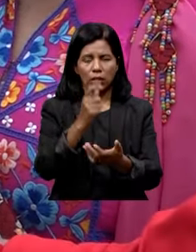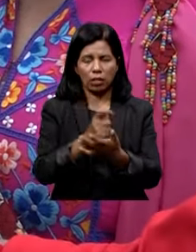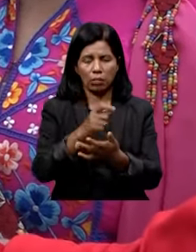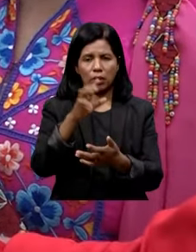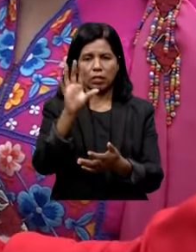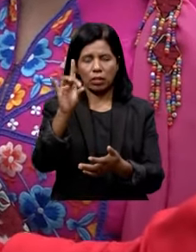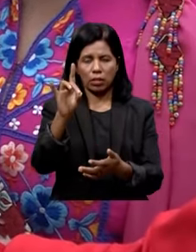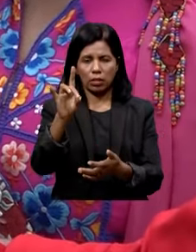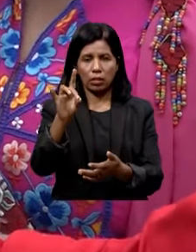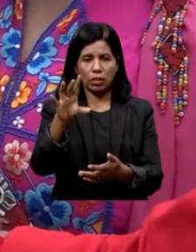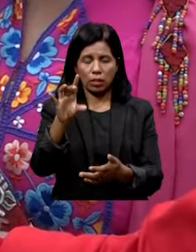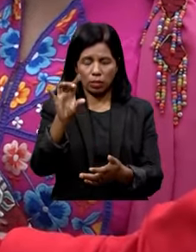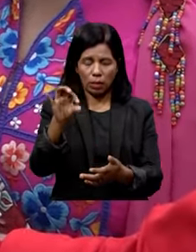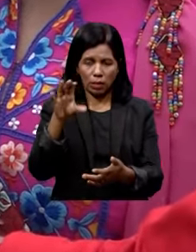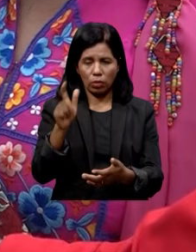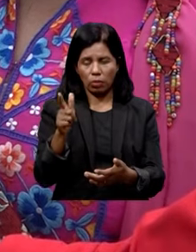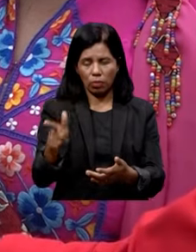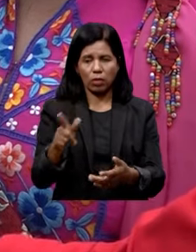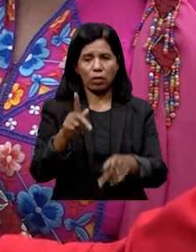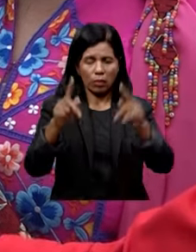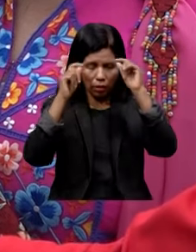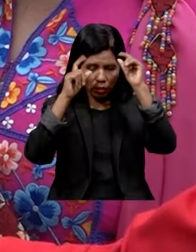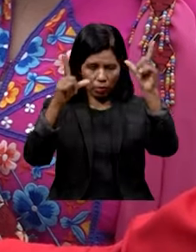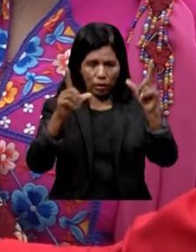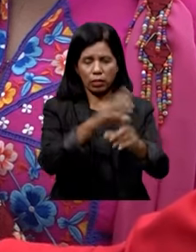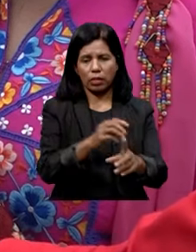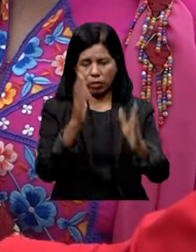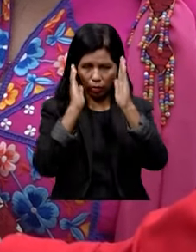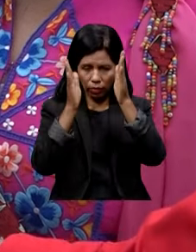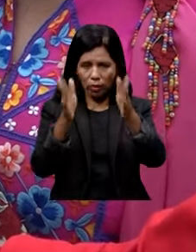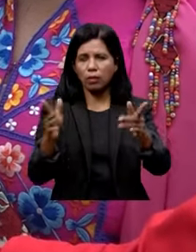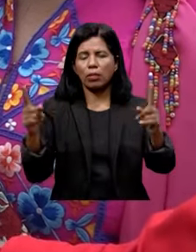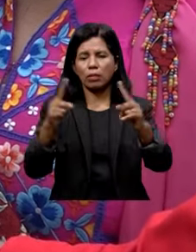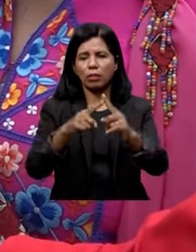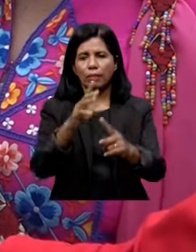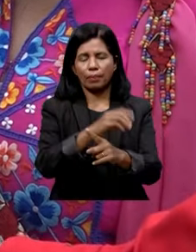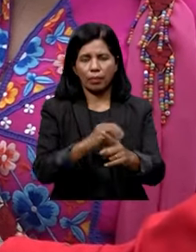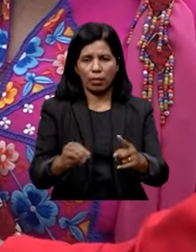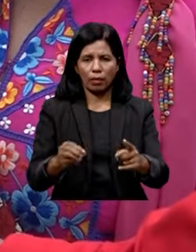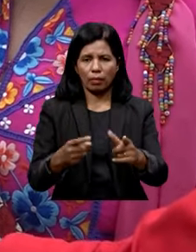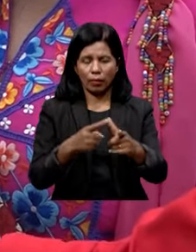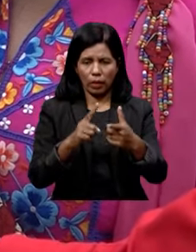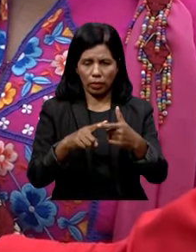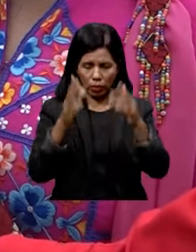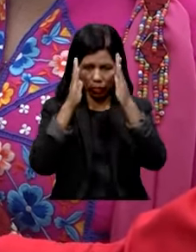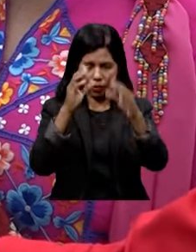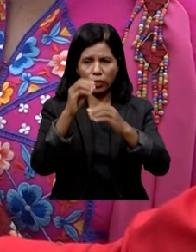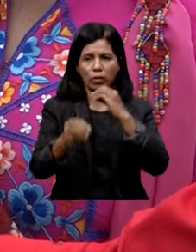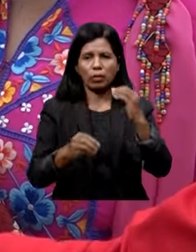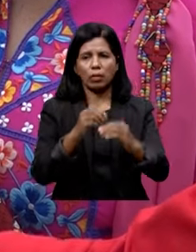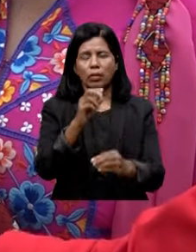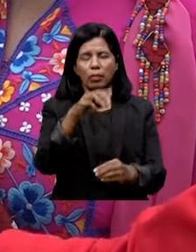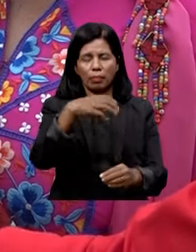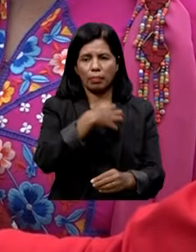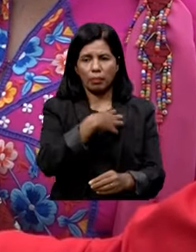1.920 warga negara Timor Leste, khusus bidang public speaking. Sasaran utama adalah PNTL terlebih